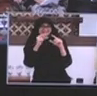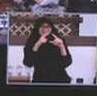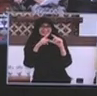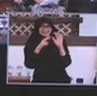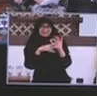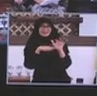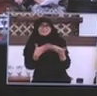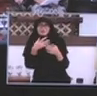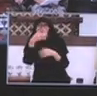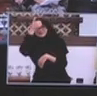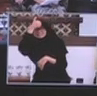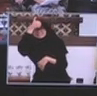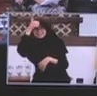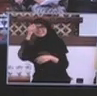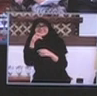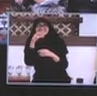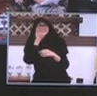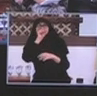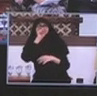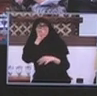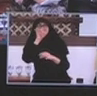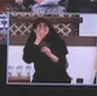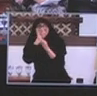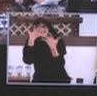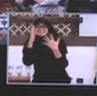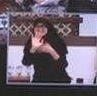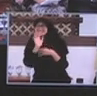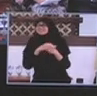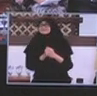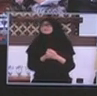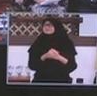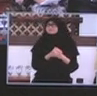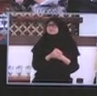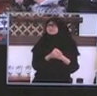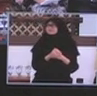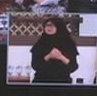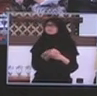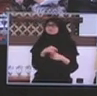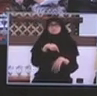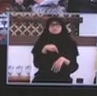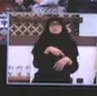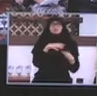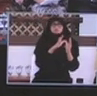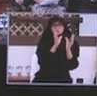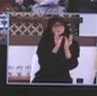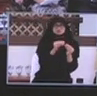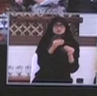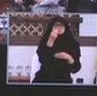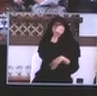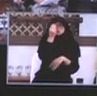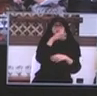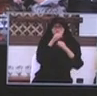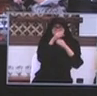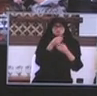Petani garam. Untuk pemasaran garam bagus kami, ini kami belum bisa, Pak. Jadi kami punya